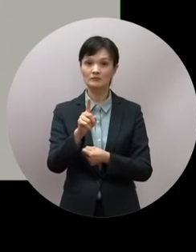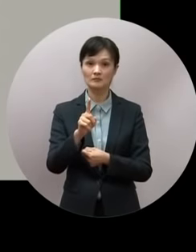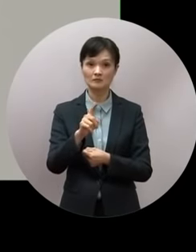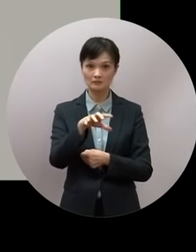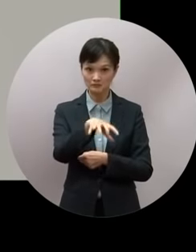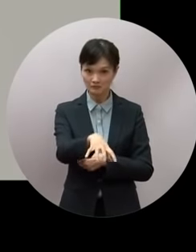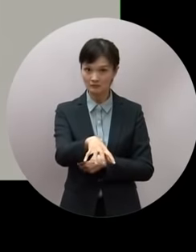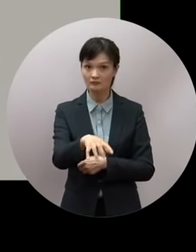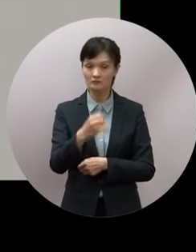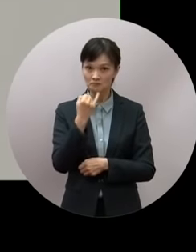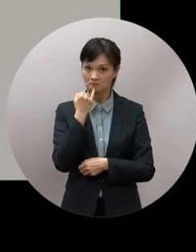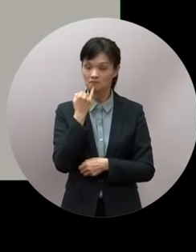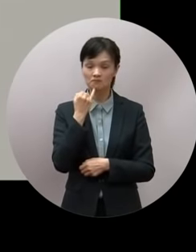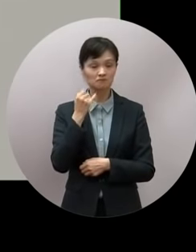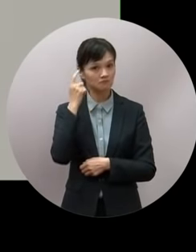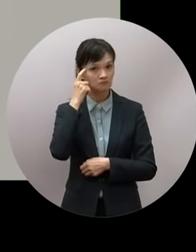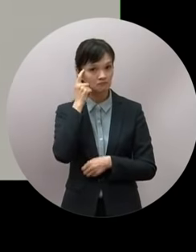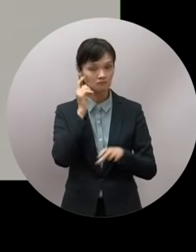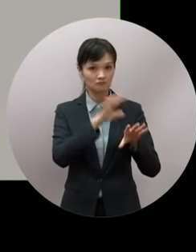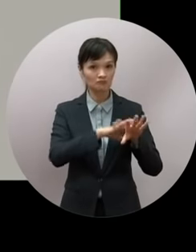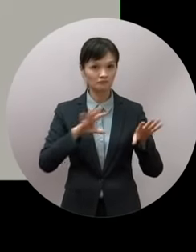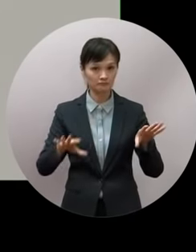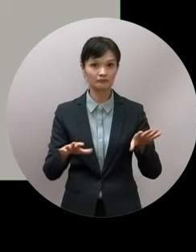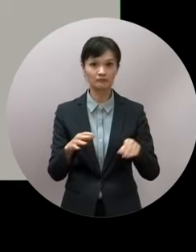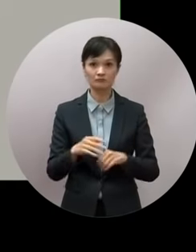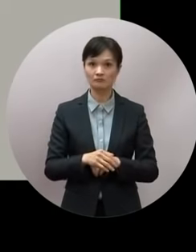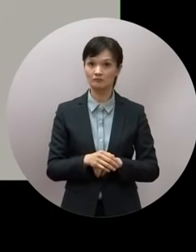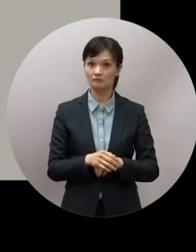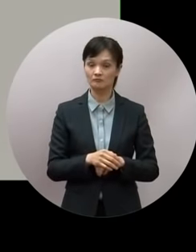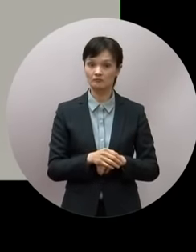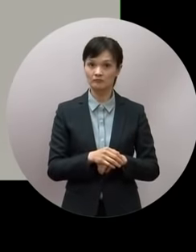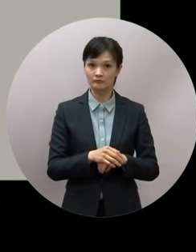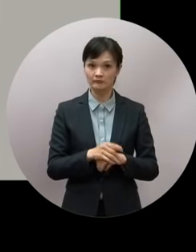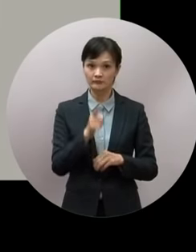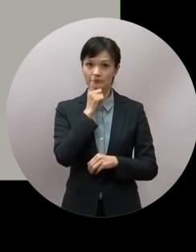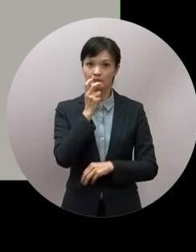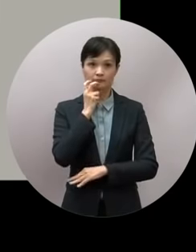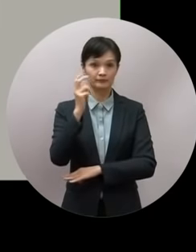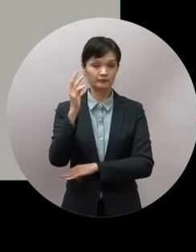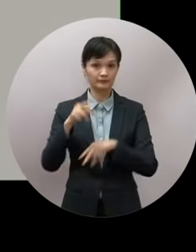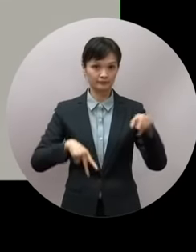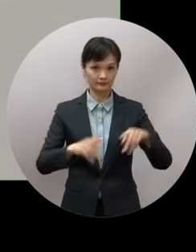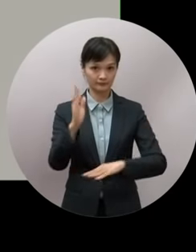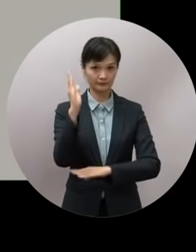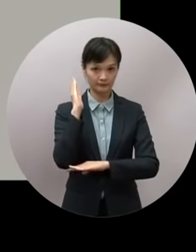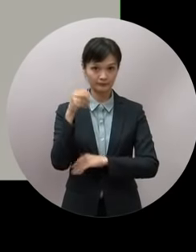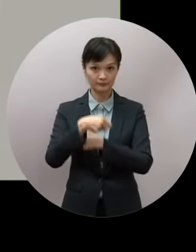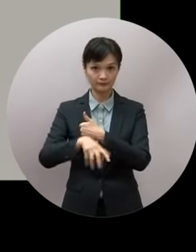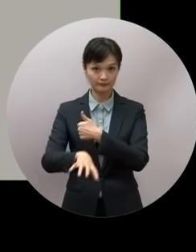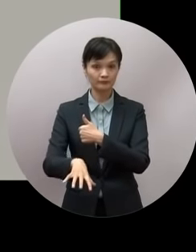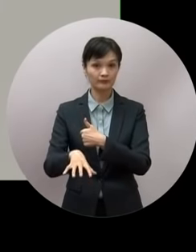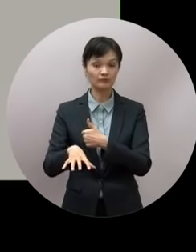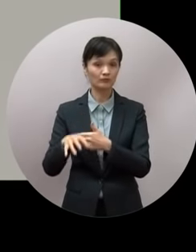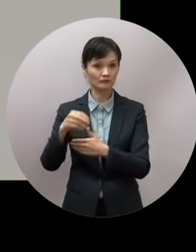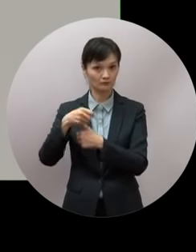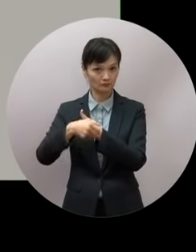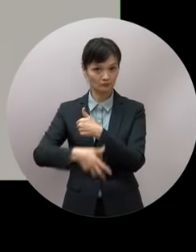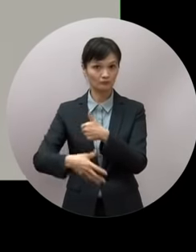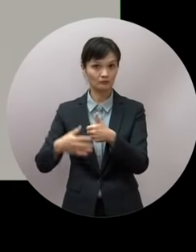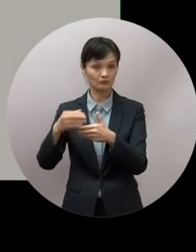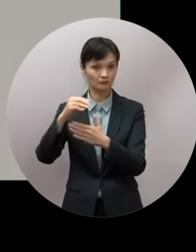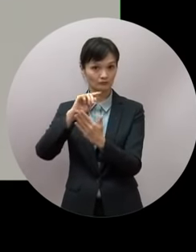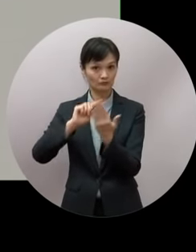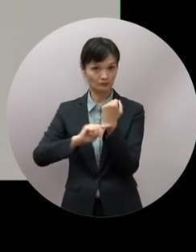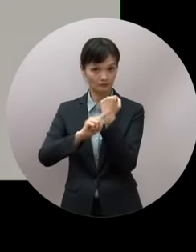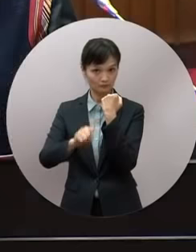以比照办理，可以不受中央行政机关组织基准法和行政院组